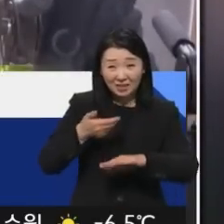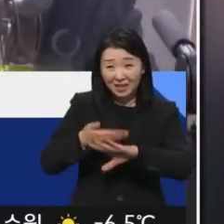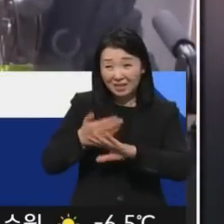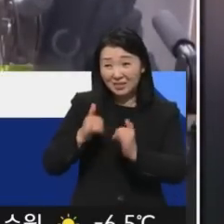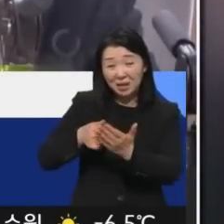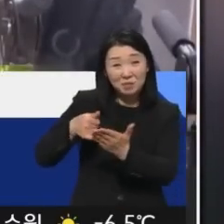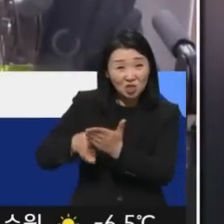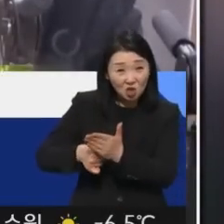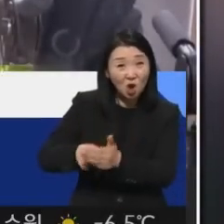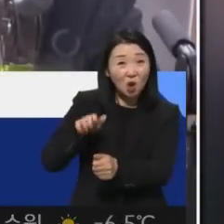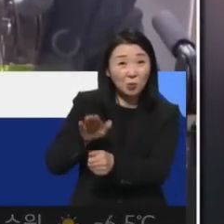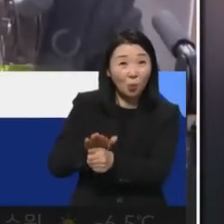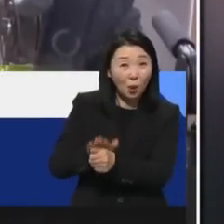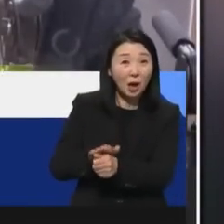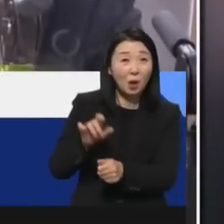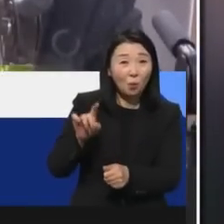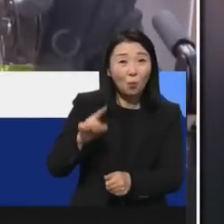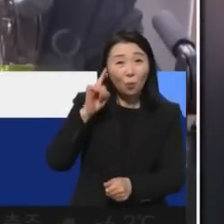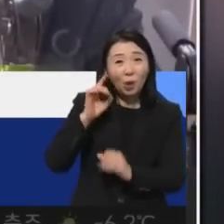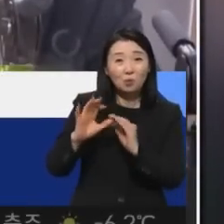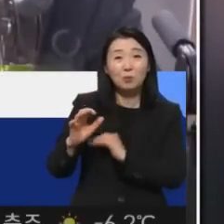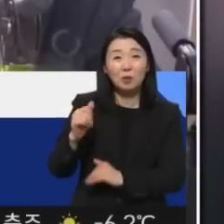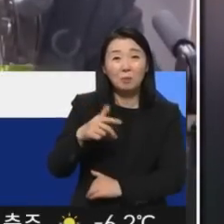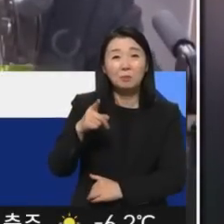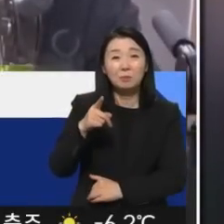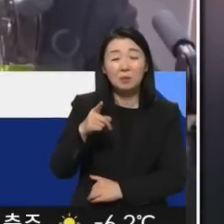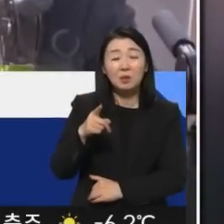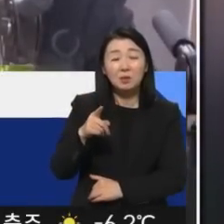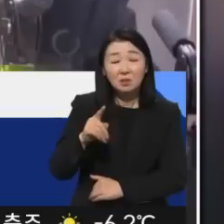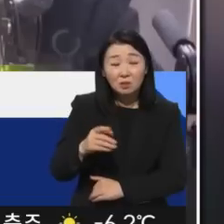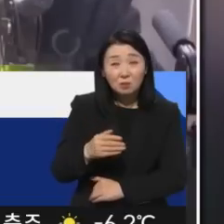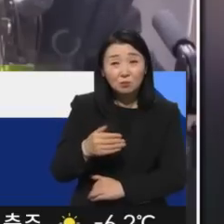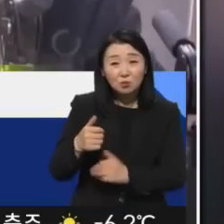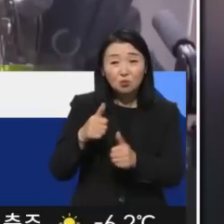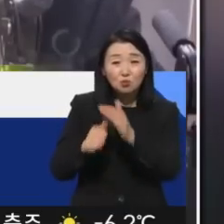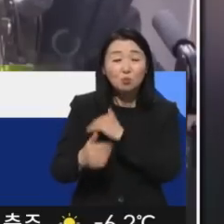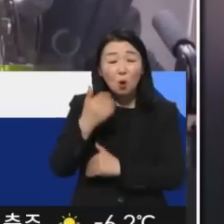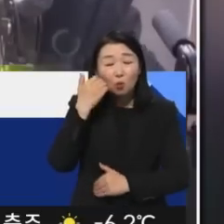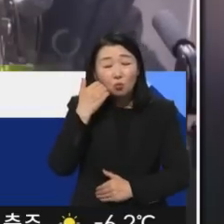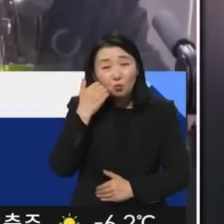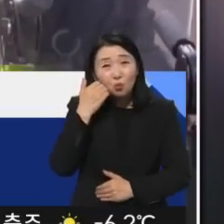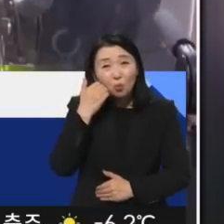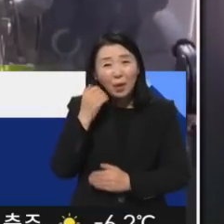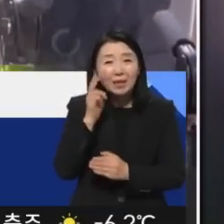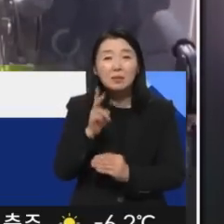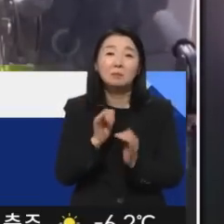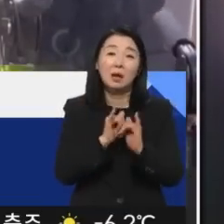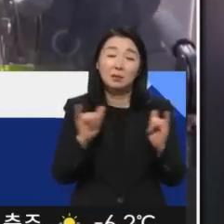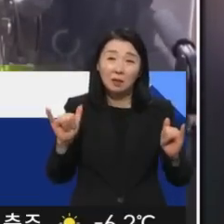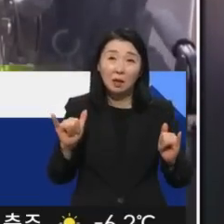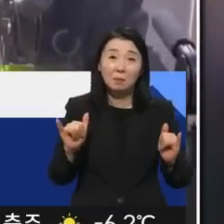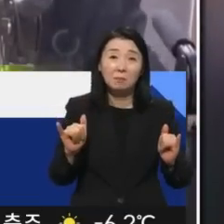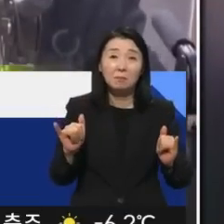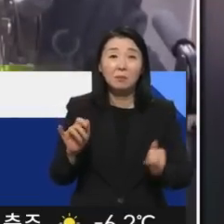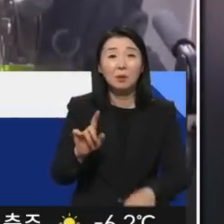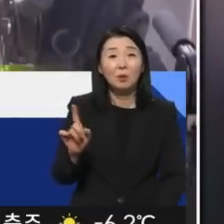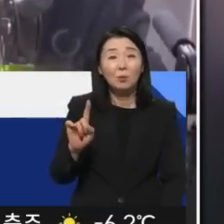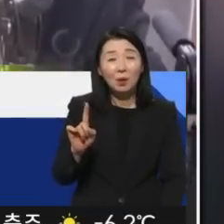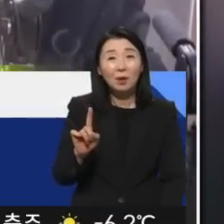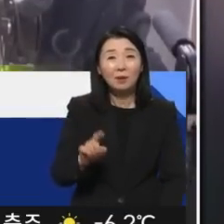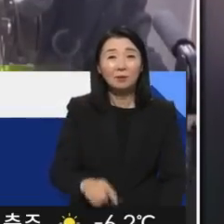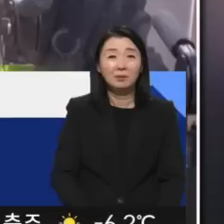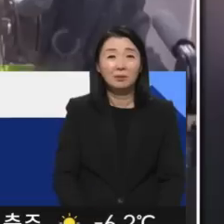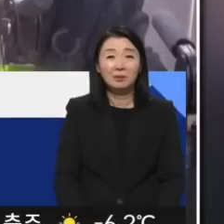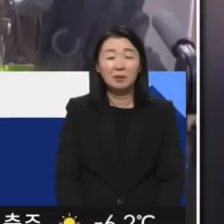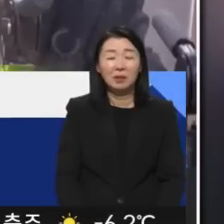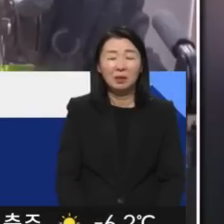지금 국민의힘 당대표를 어떤 사람이 나오면 제일 좋겠느냐. 네. 가장 극우적인 사람. 가장 뭐 정말 이 속칭